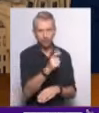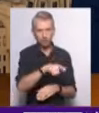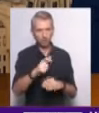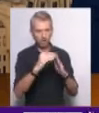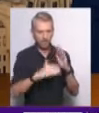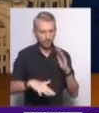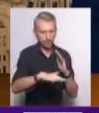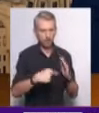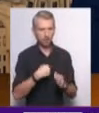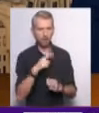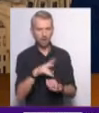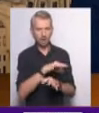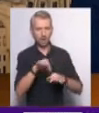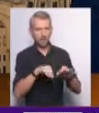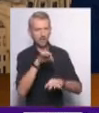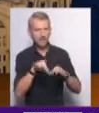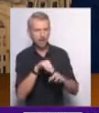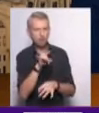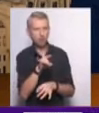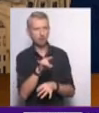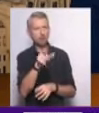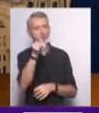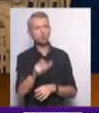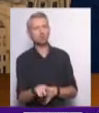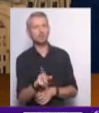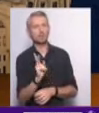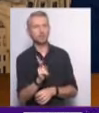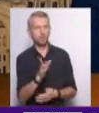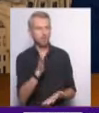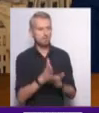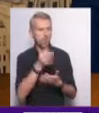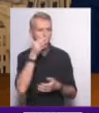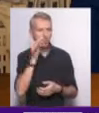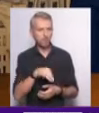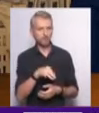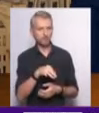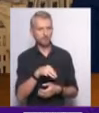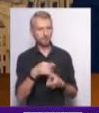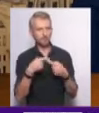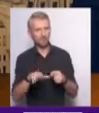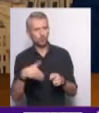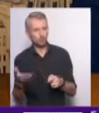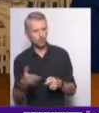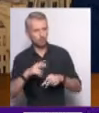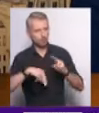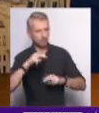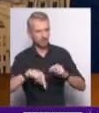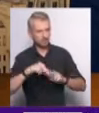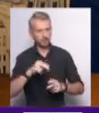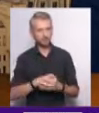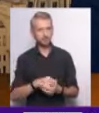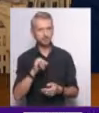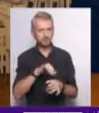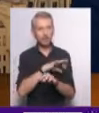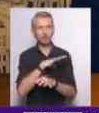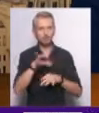як архітектор, як людина, яка має досвід з іншої сторони, скажімо так, будівництва, тобто і